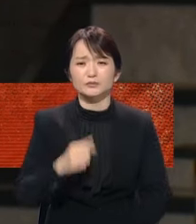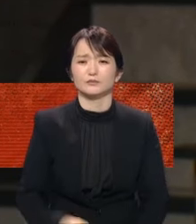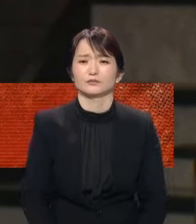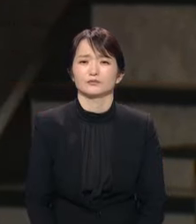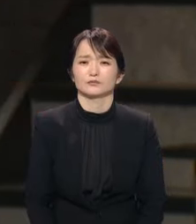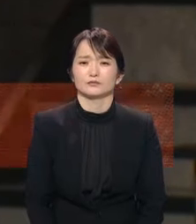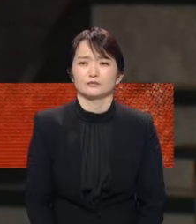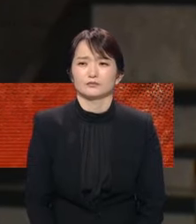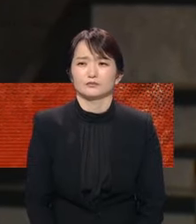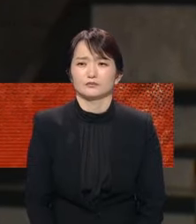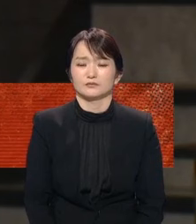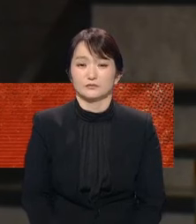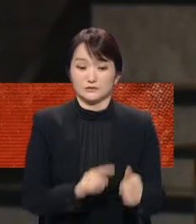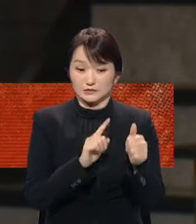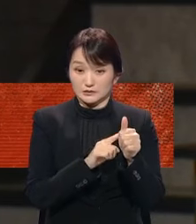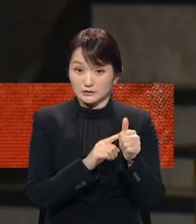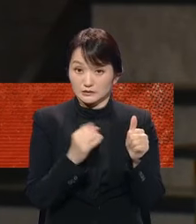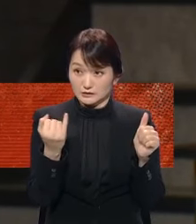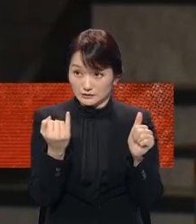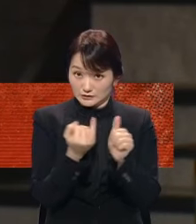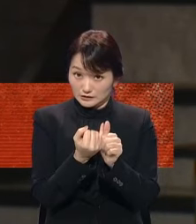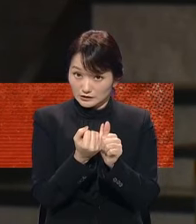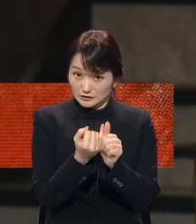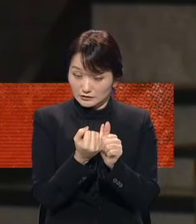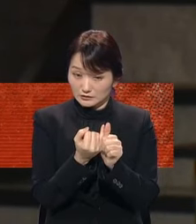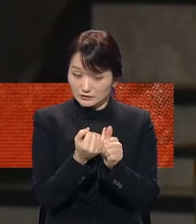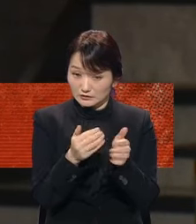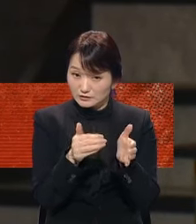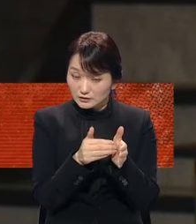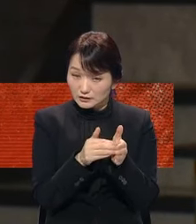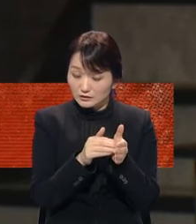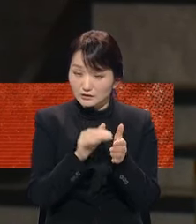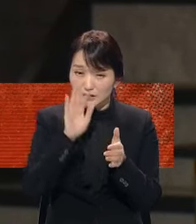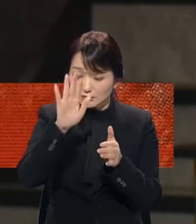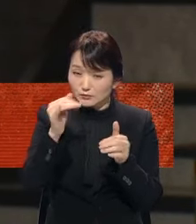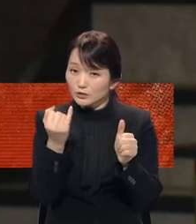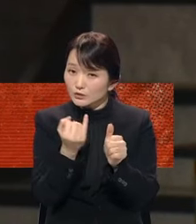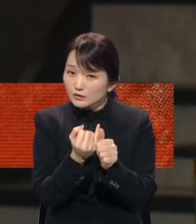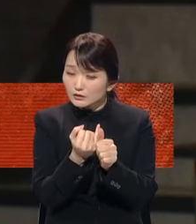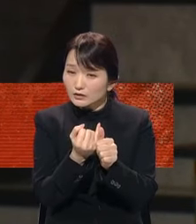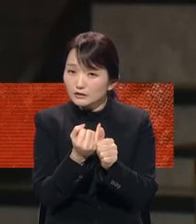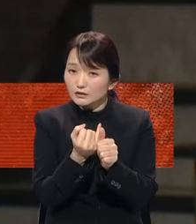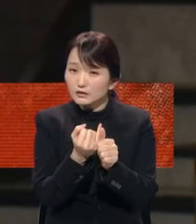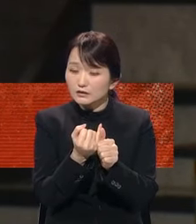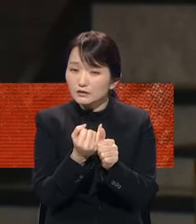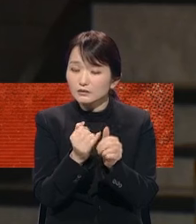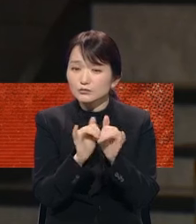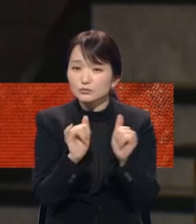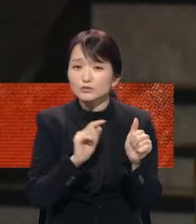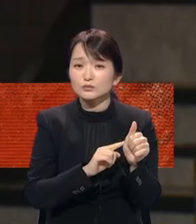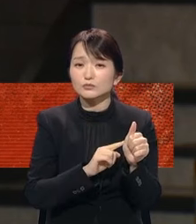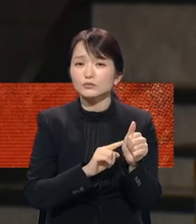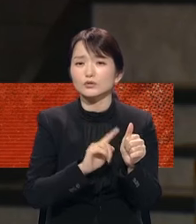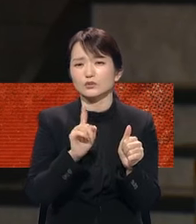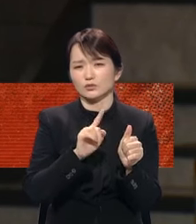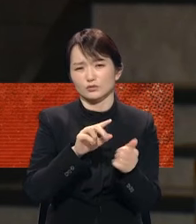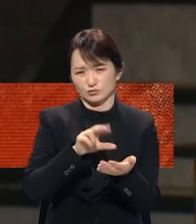들고요. 이분이 뭐 결혼을 이미 한 분이건 결혼을 앞으로 해야 될 분이건 자관 어쨌든 간에 이게 커다란 문제가 될 수밖에